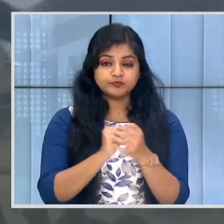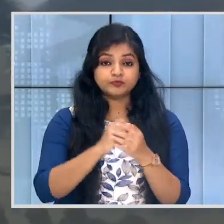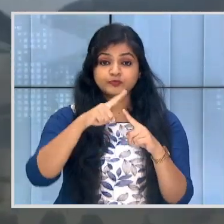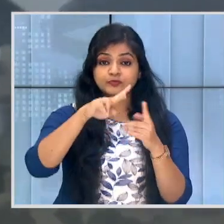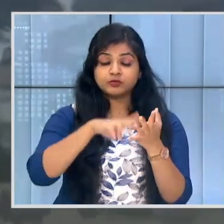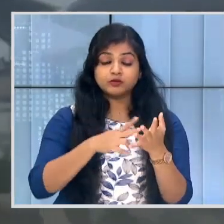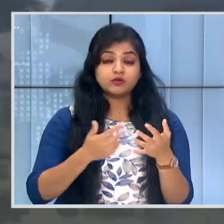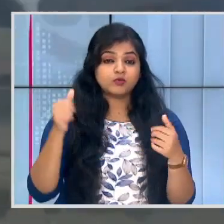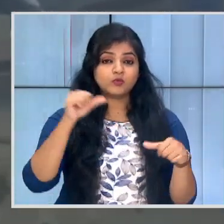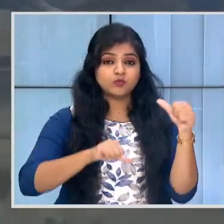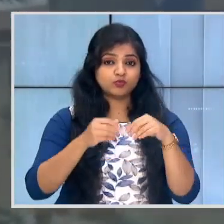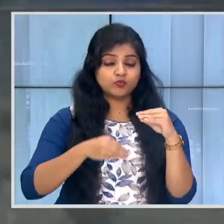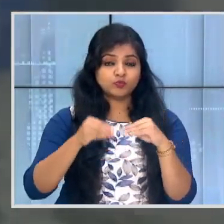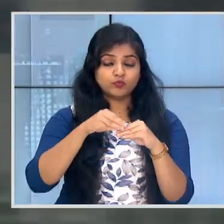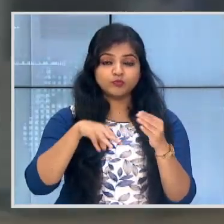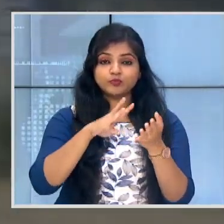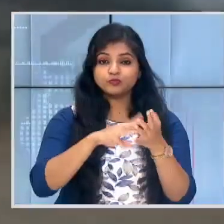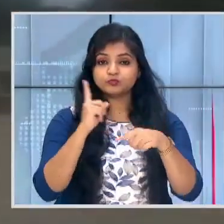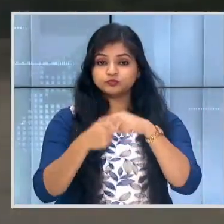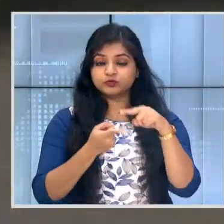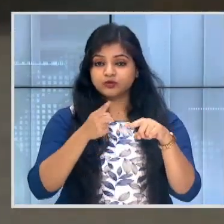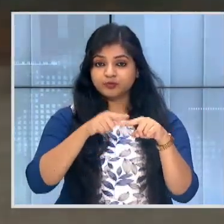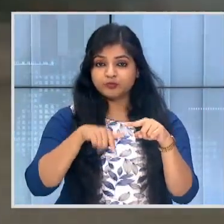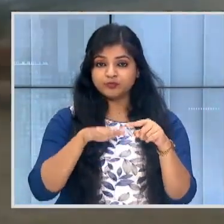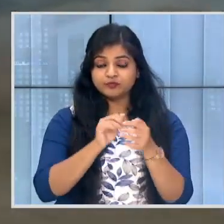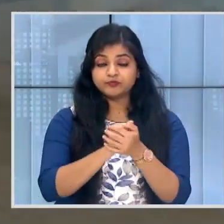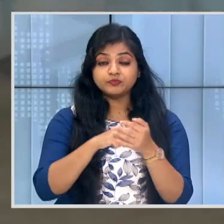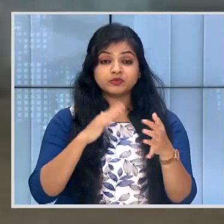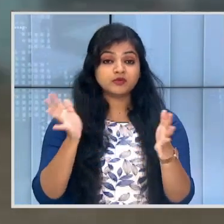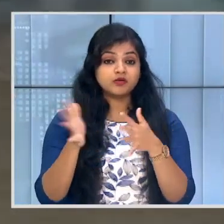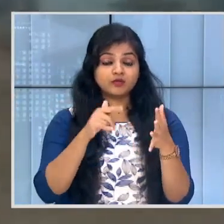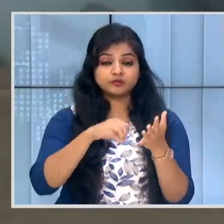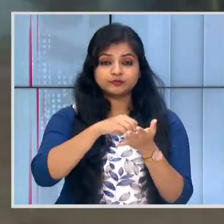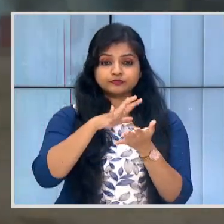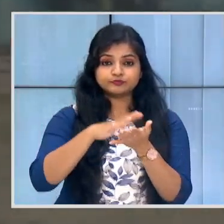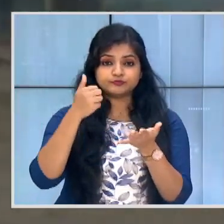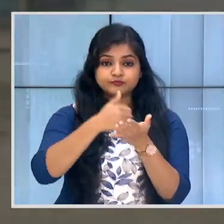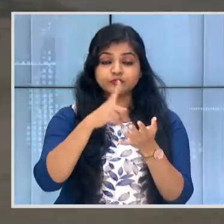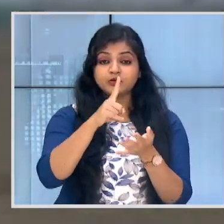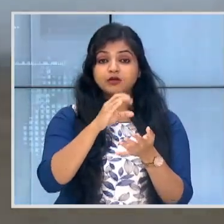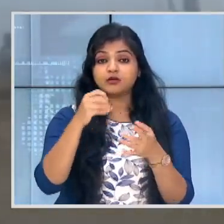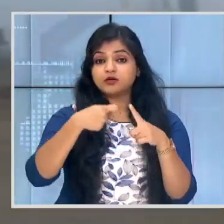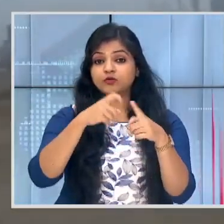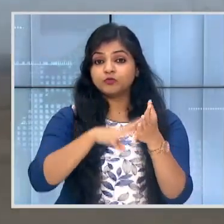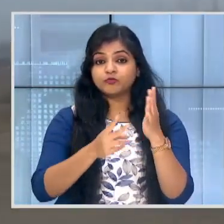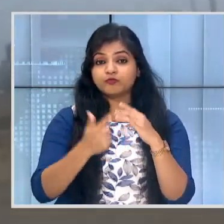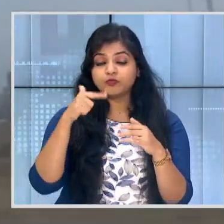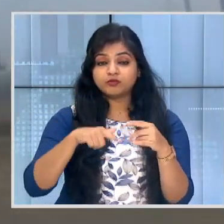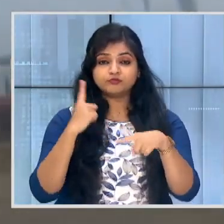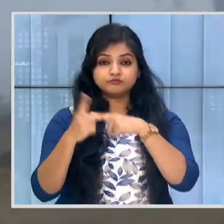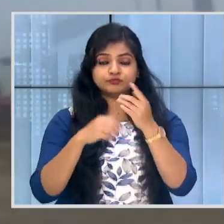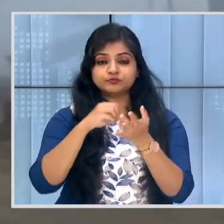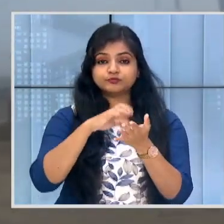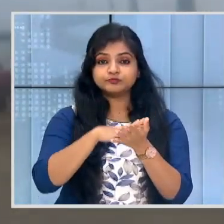തമിഴ്നാട്ടിൽ കനത്ത നാശനഷ്ടമാണ് മിഗ്ജോം ചുഴലിക്കാറ്റുണ്ടാക്കിയത്. കാറ്റിപ്പോൾ കര തൊട്ടിരിക്കുന്നു. 100 കിലോമീറ്റർ വേഗതയിലാണ് കാറ്റ് കരയിൽ